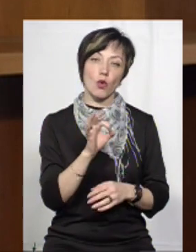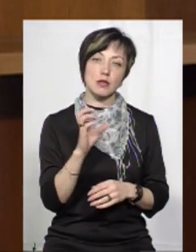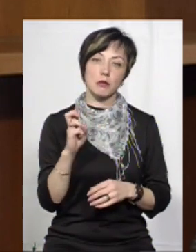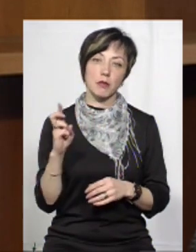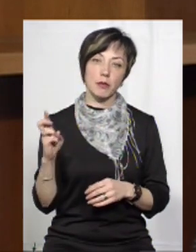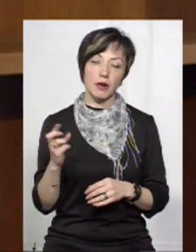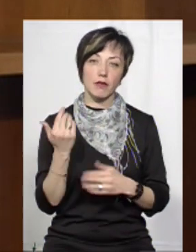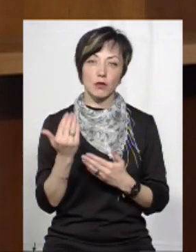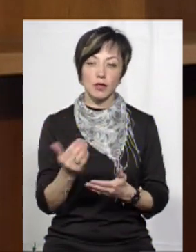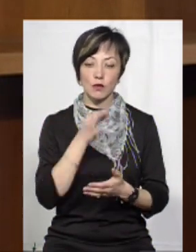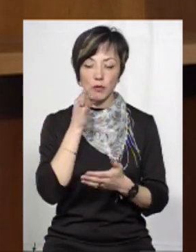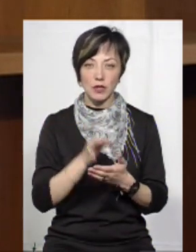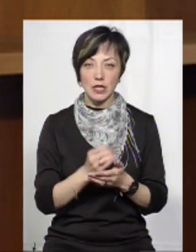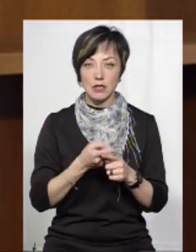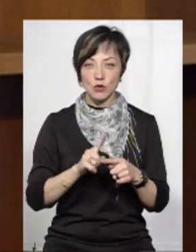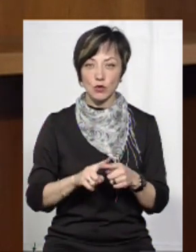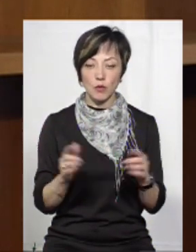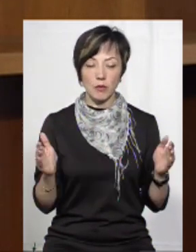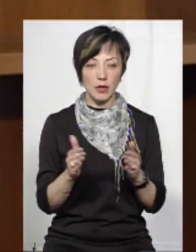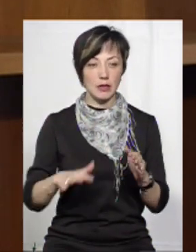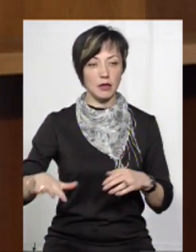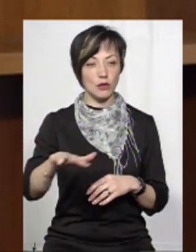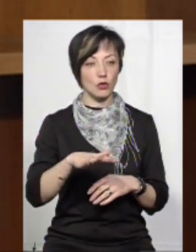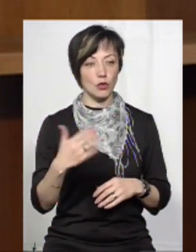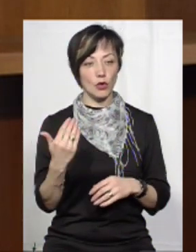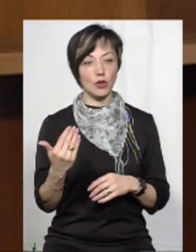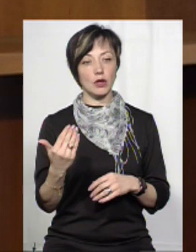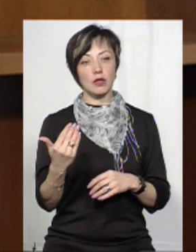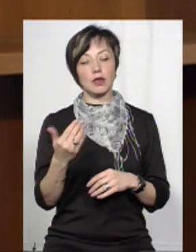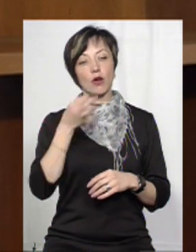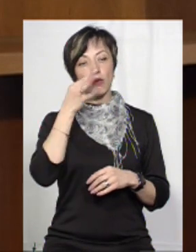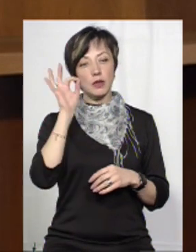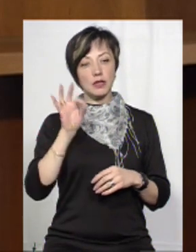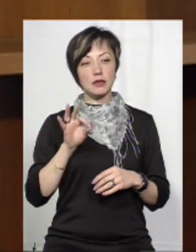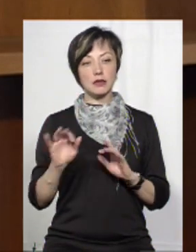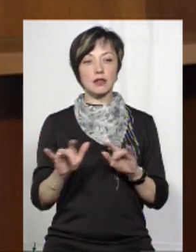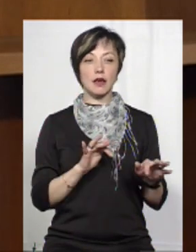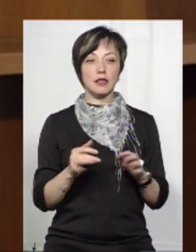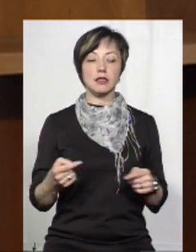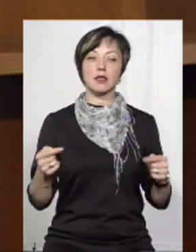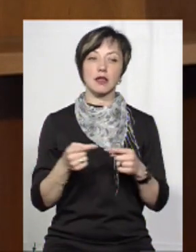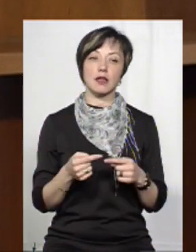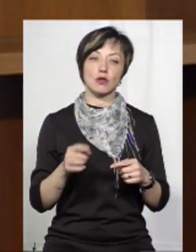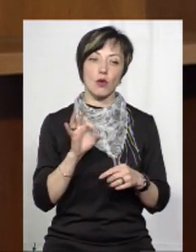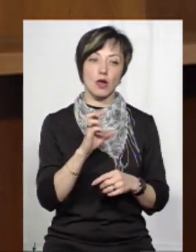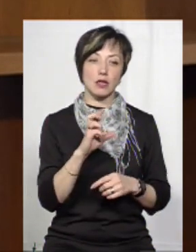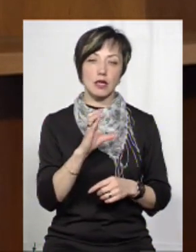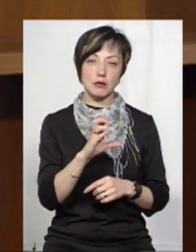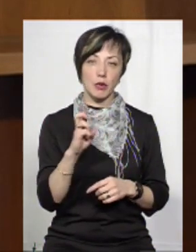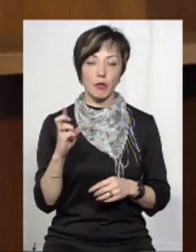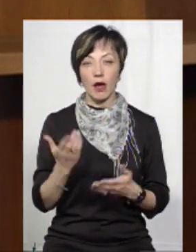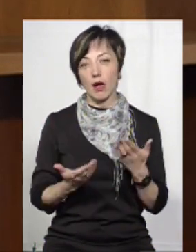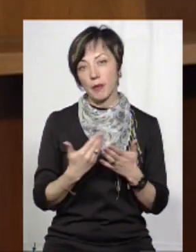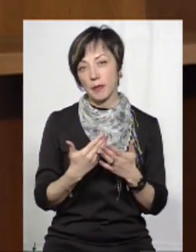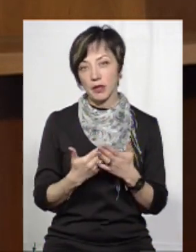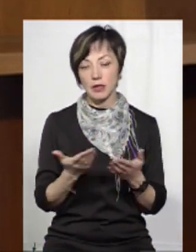оскільки вони відповідають за цю таку невелику їхню територію, їхня діяльність якраз в межах ОСББ. Або, наприклад, якщо